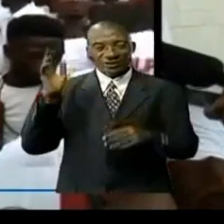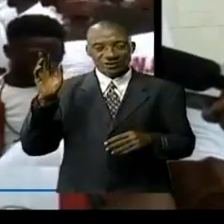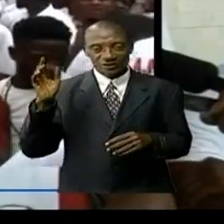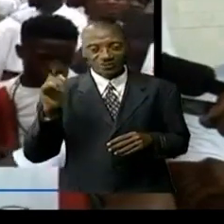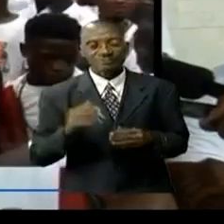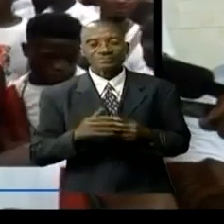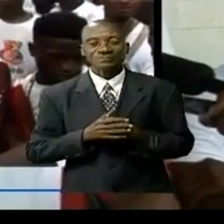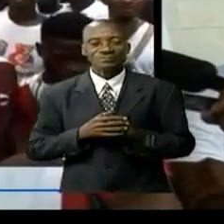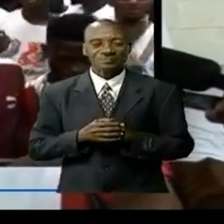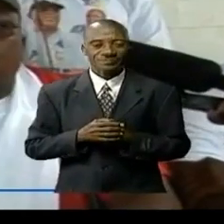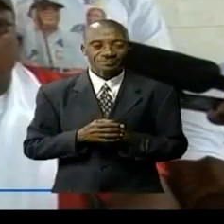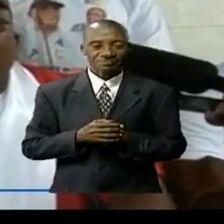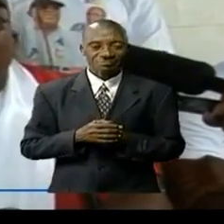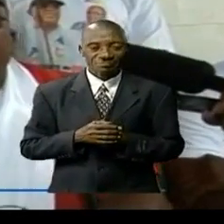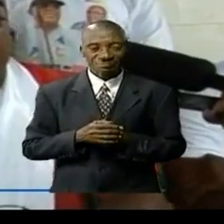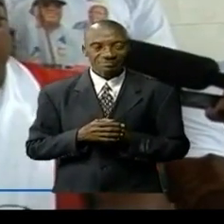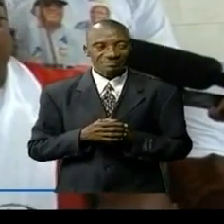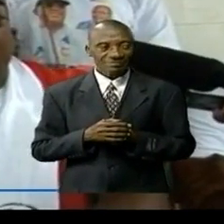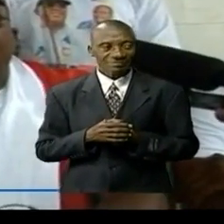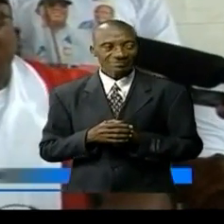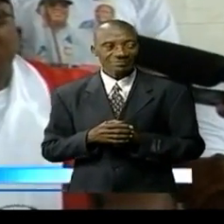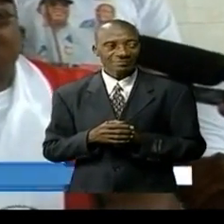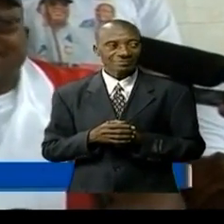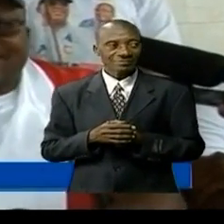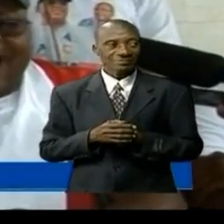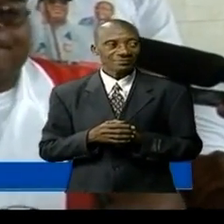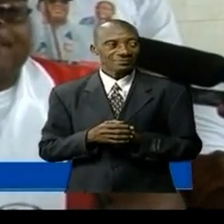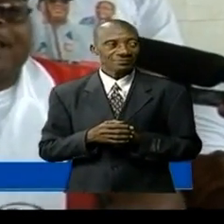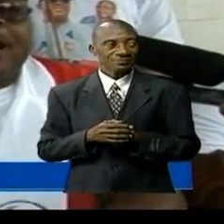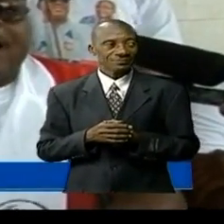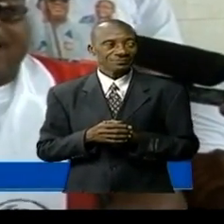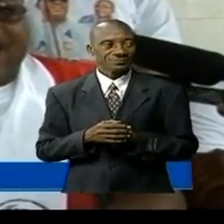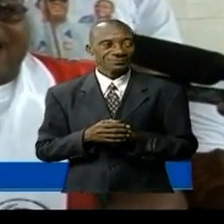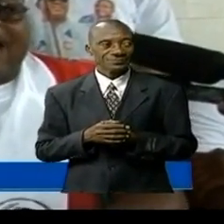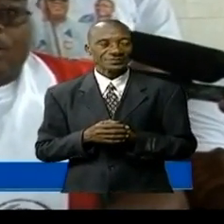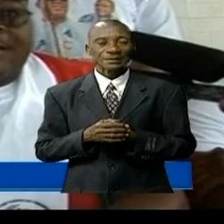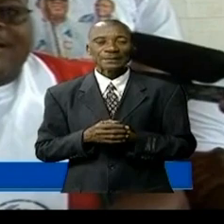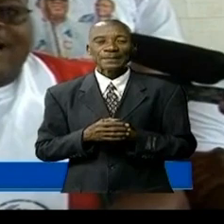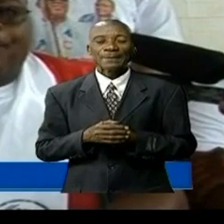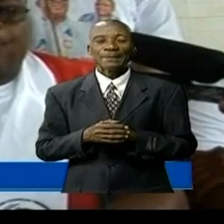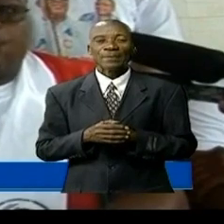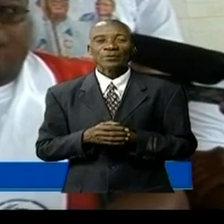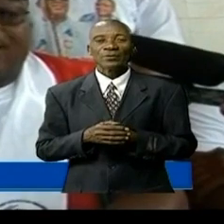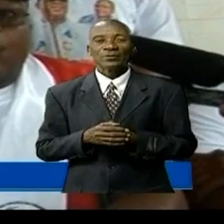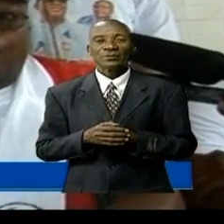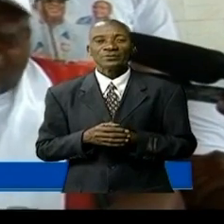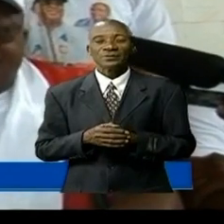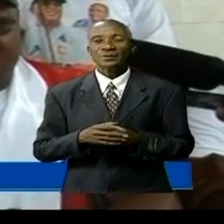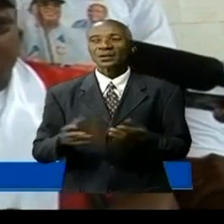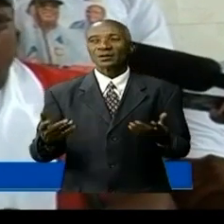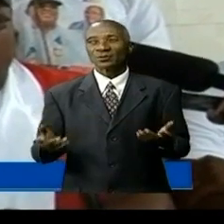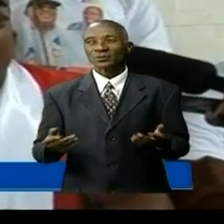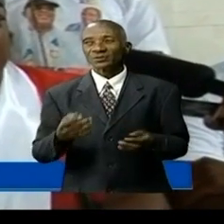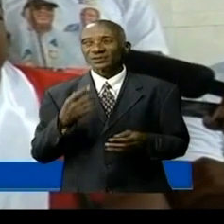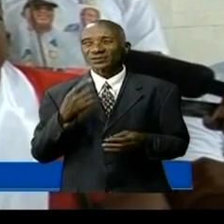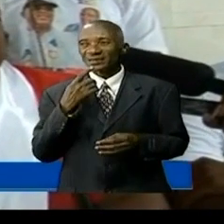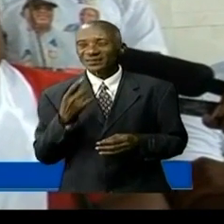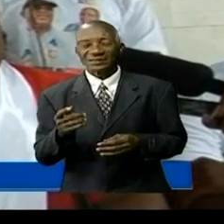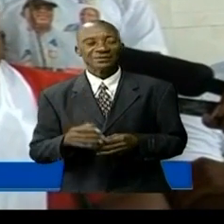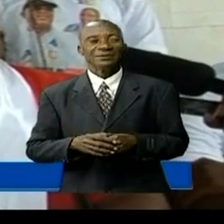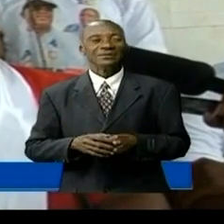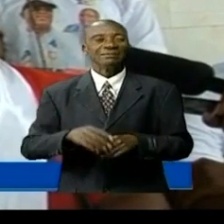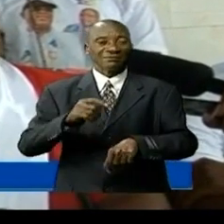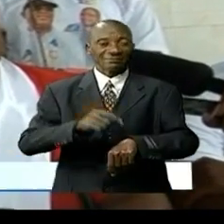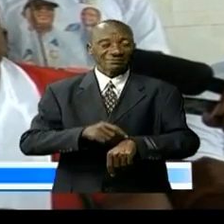grand chantier que le gouverneur de la ville de Kinshasa a lancé pour soutenir le président de la